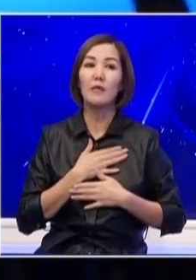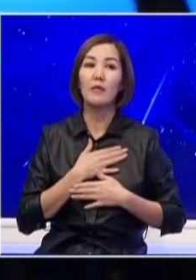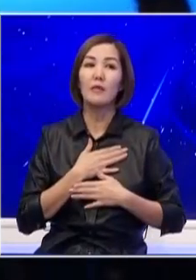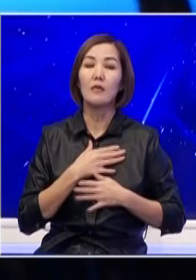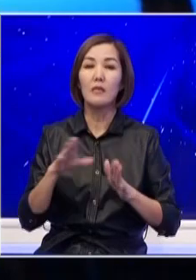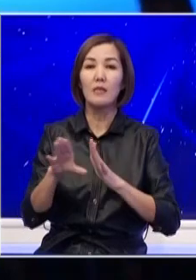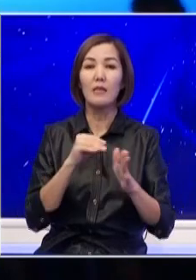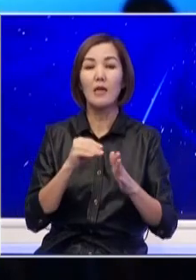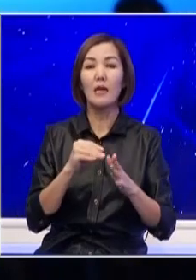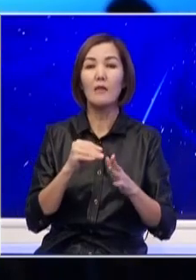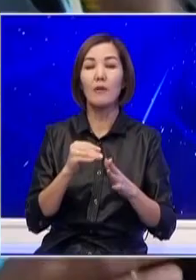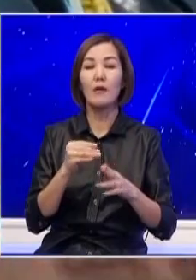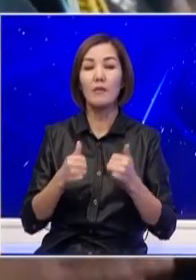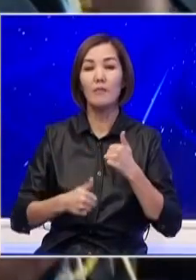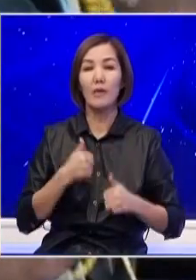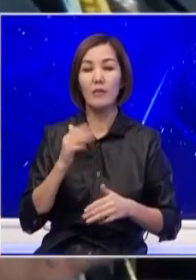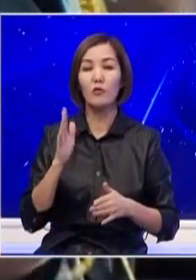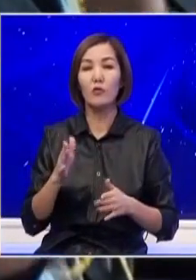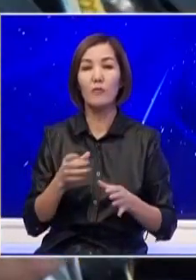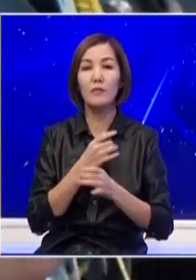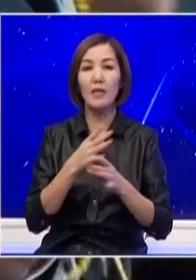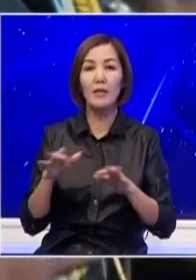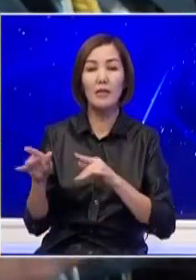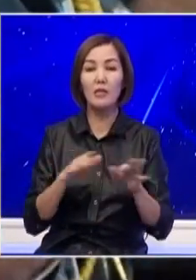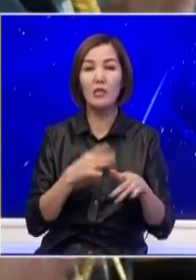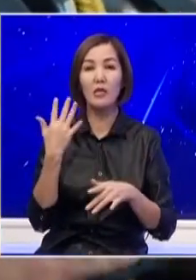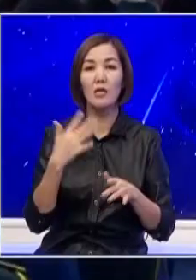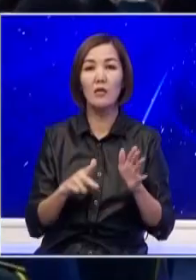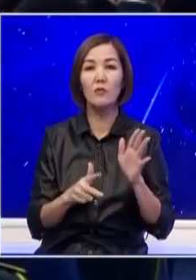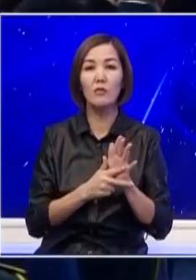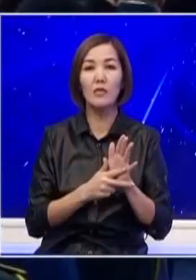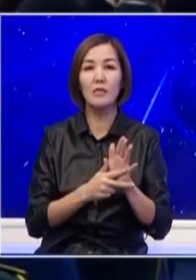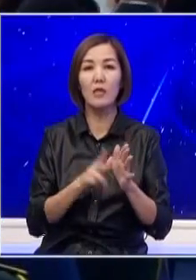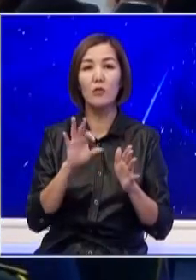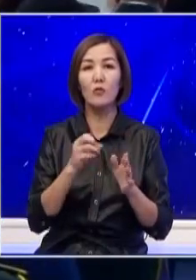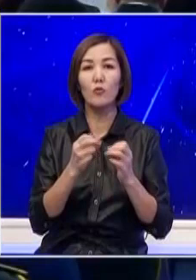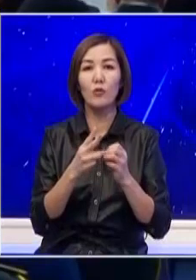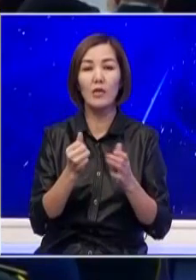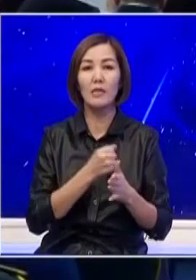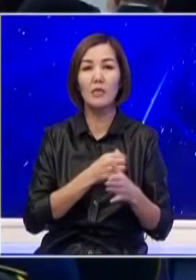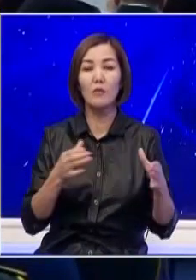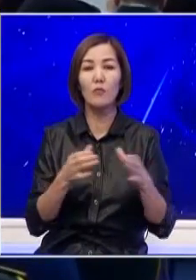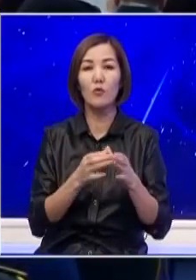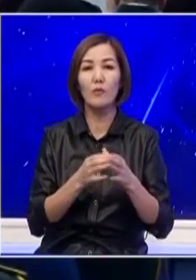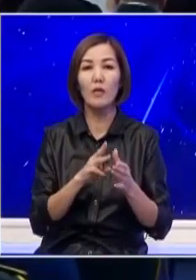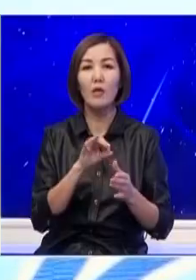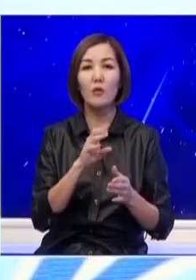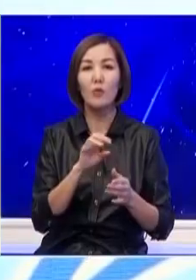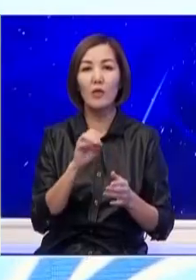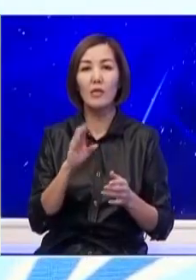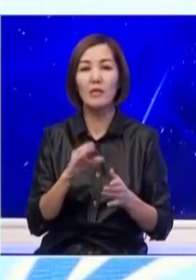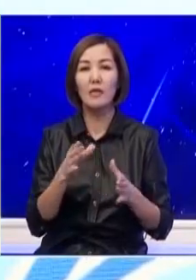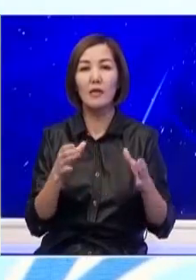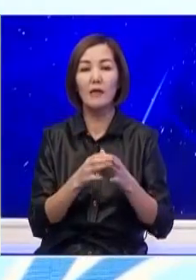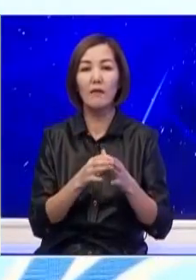мамандығын таңдағаныма мақтан тұтамын. Салтанатты шара барысында 58-012 әскери бөлімінің командирі подполковник Төлеген Назаров жеке